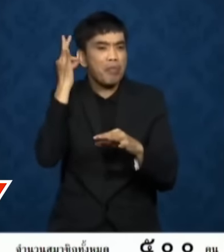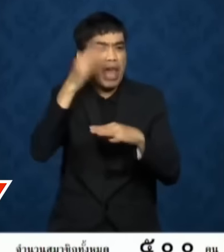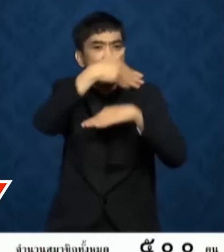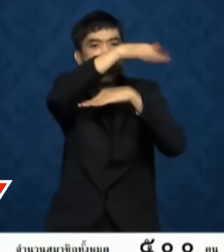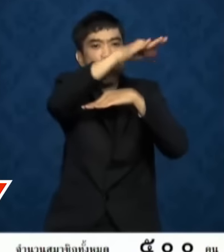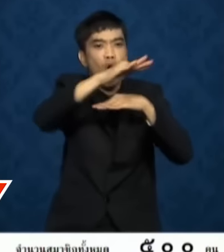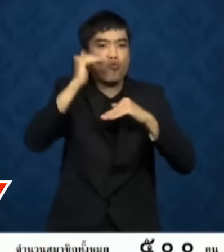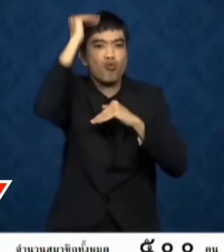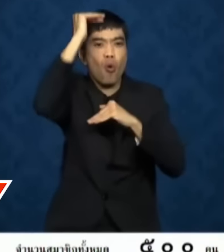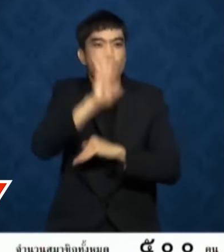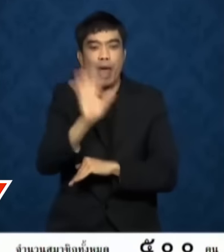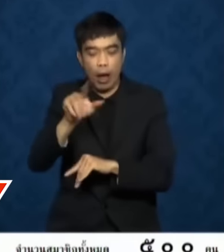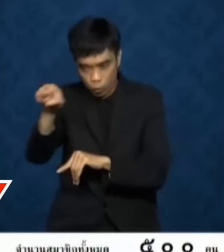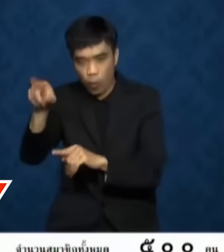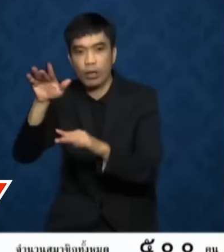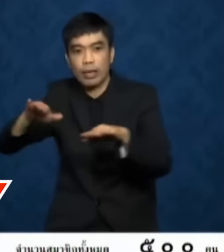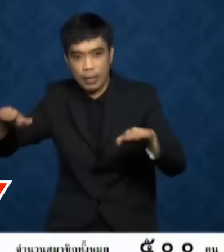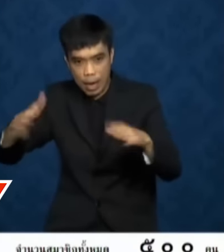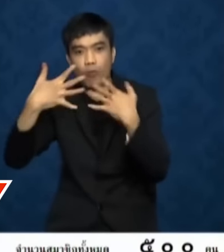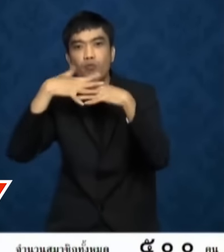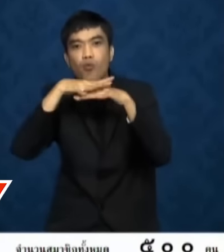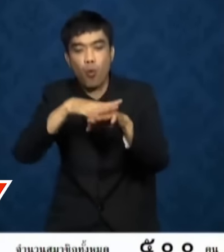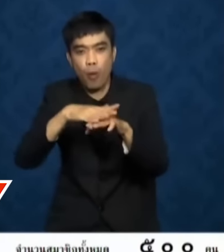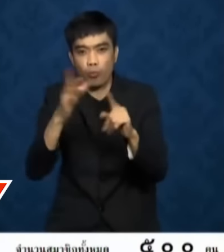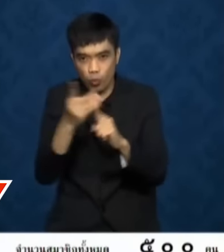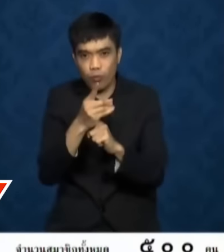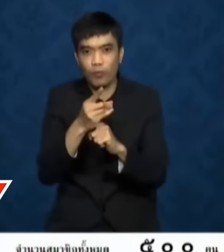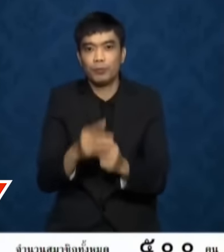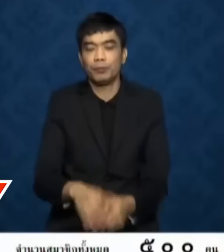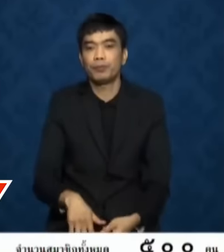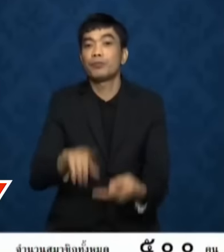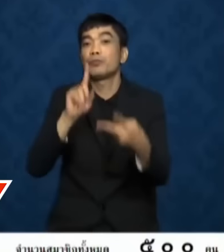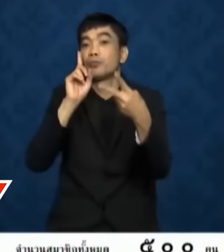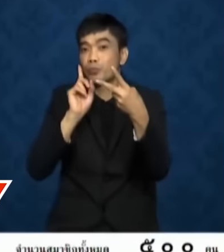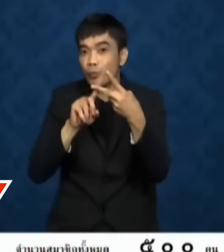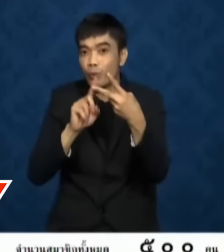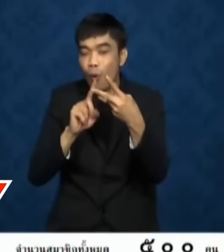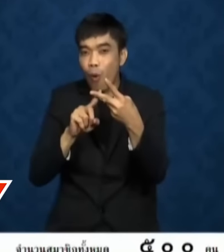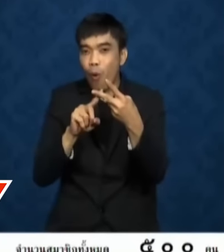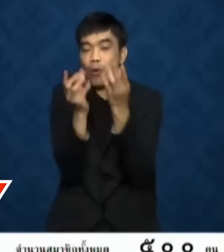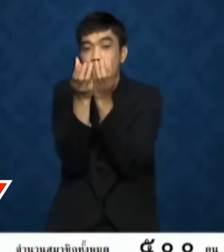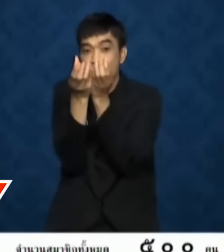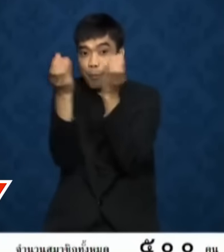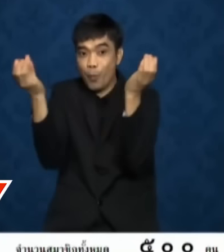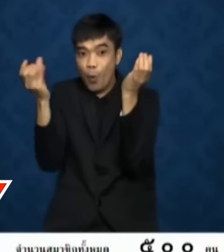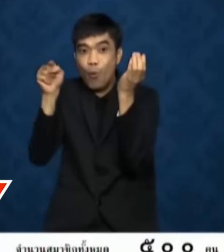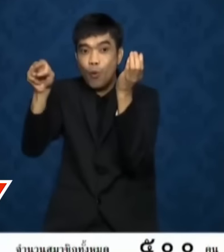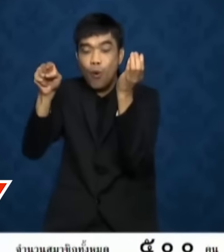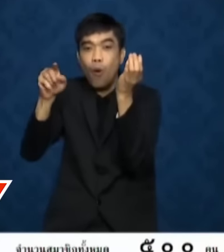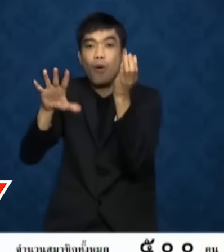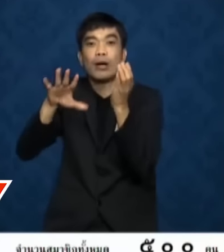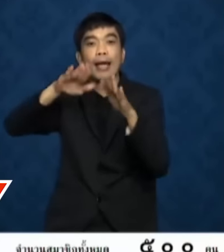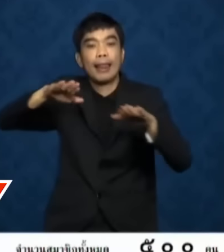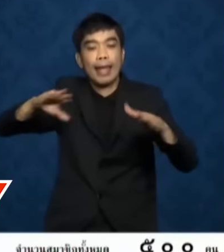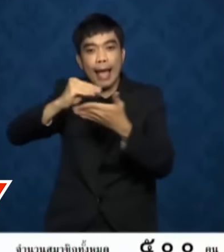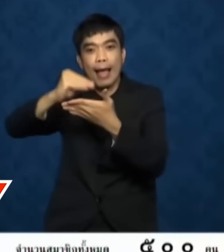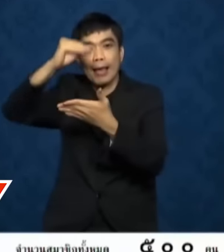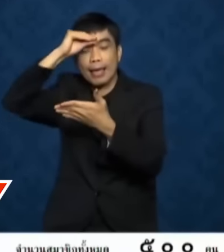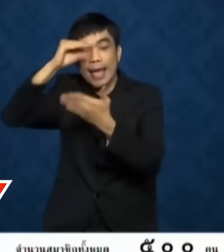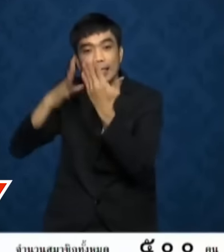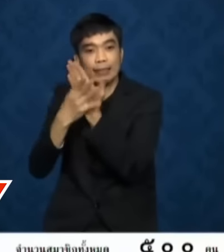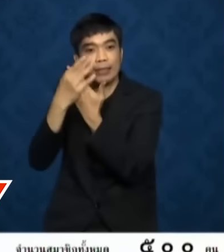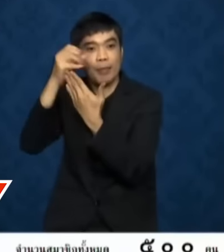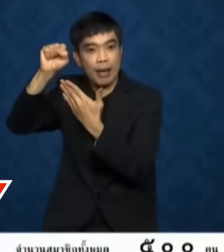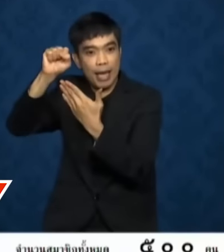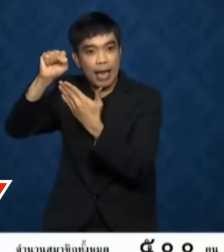ชุมส่วนตัวอย่างข้อเสนอที่2ท่านประธานคือการทำให้ธรรมนูญนักเรียนและสภานักเรียนนั้นมีความยึดโยงกับนักเรียนม